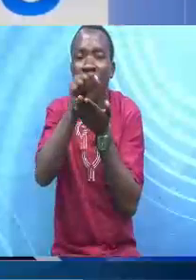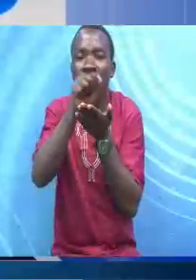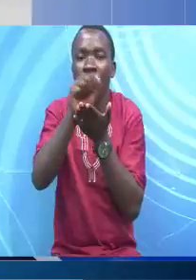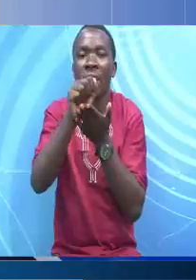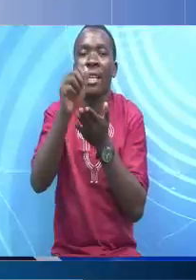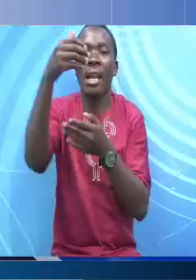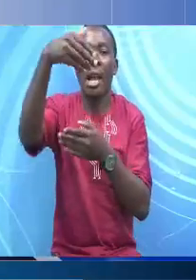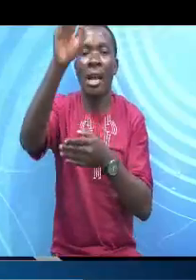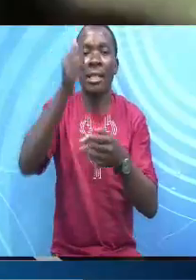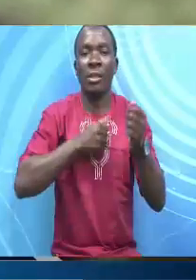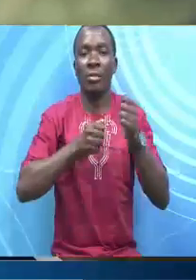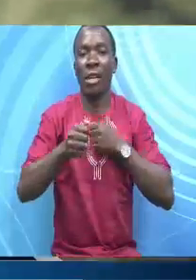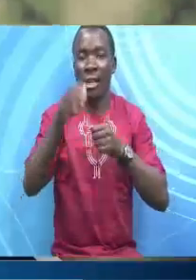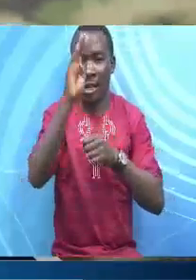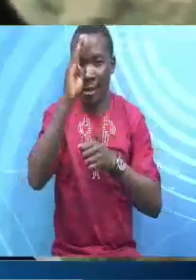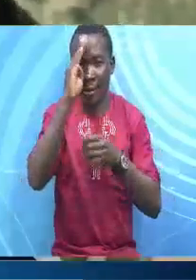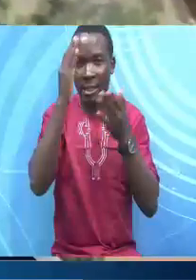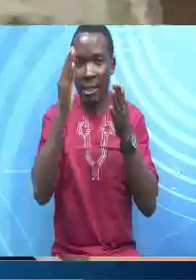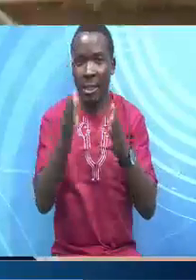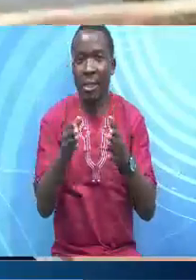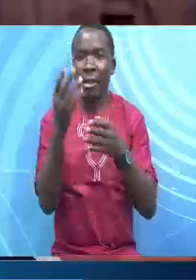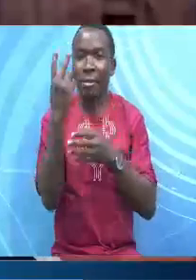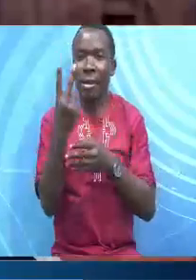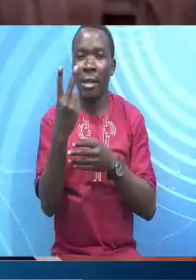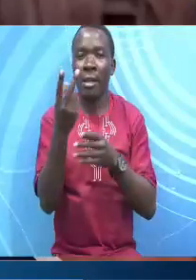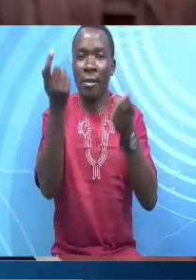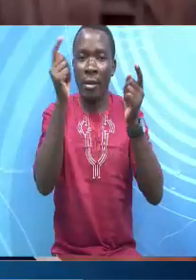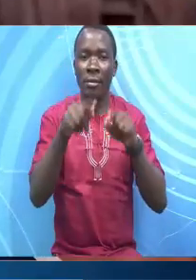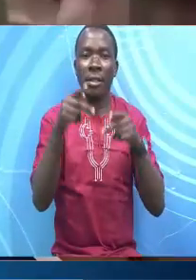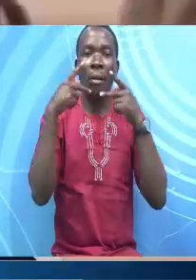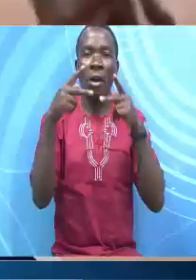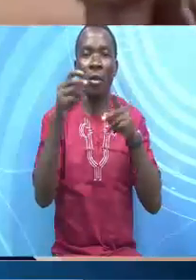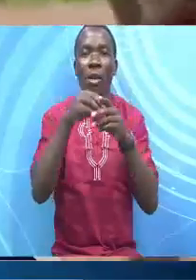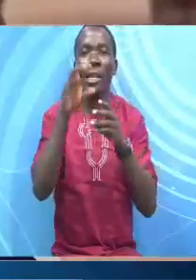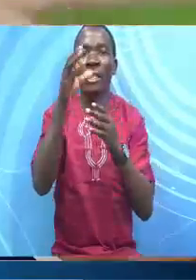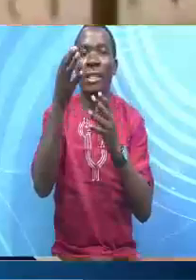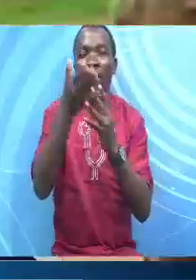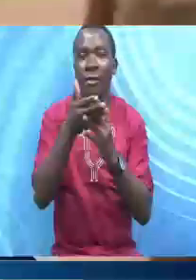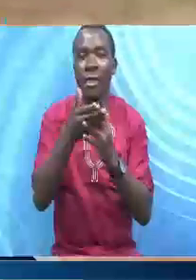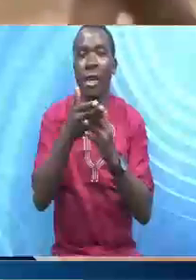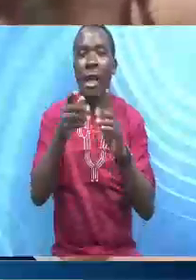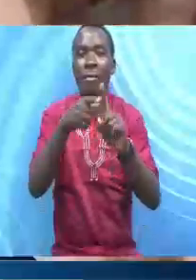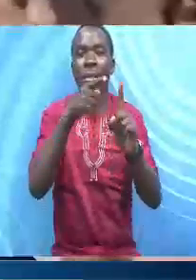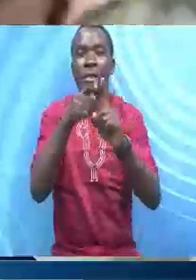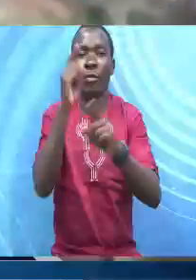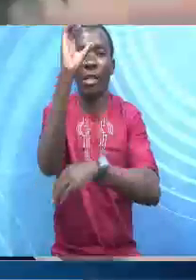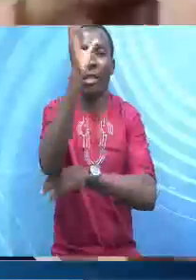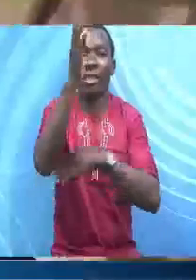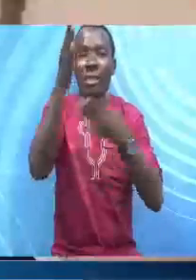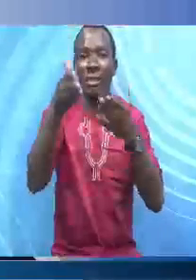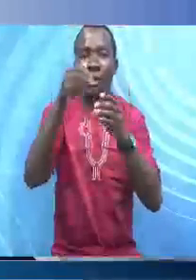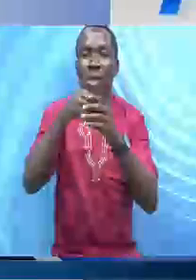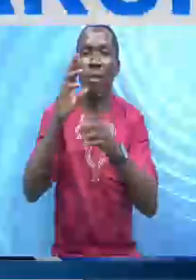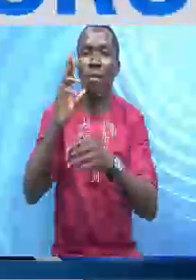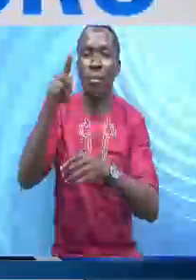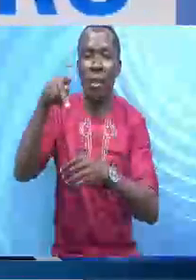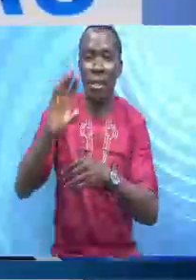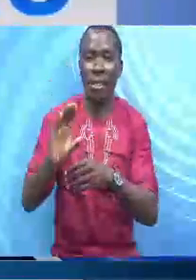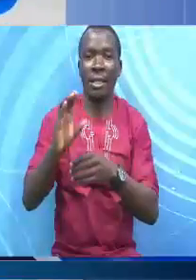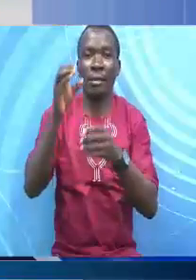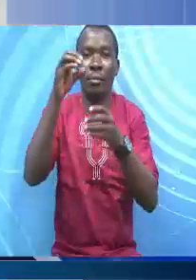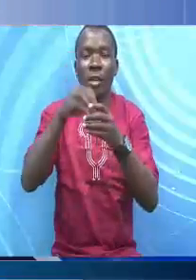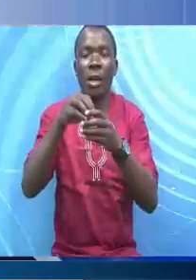babiri bari mu butumwa bwo kugarura amahoro muri Centrafrica kuri uyu wa mbere bishwe n'inyeshyamba zibarizwa mu ihuriro rya giswe UPC. Naho Leta